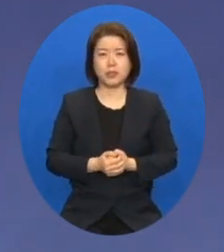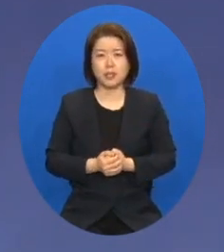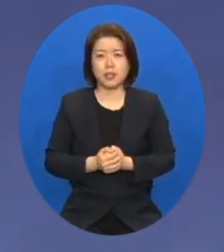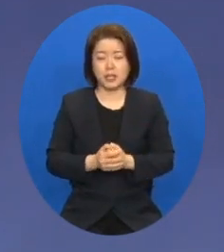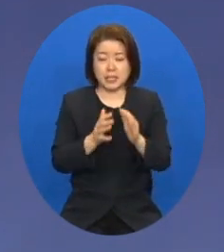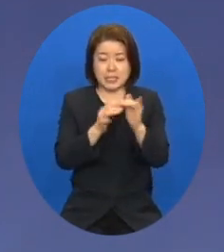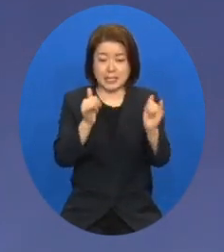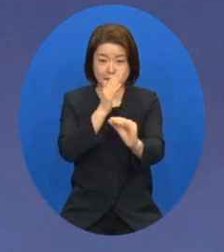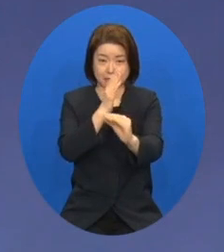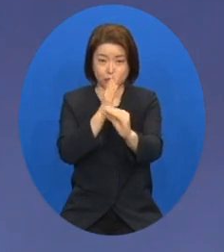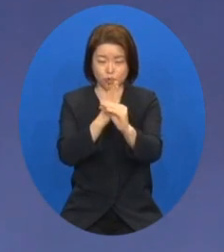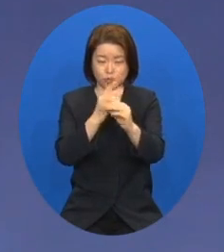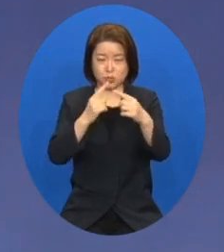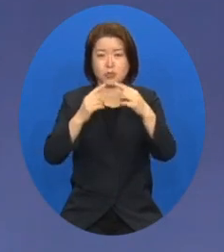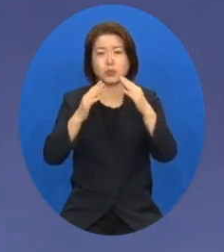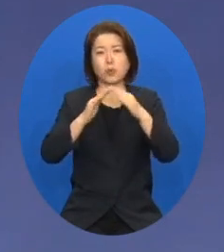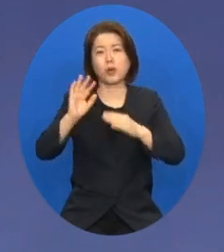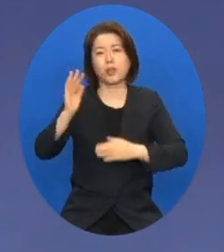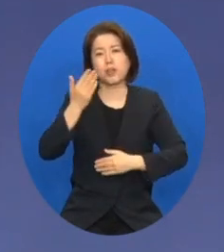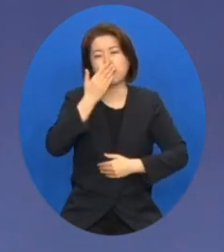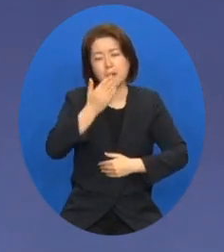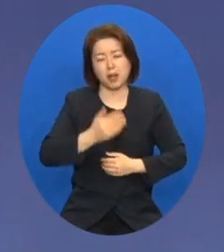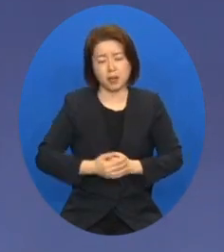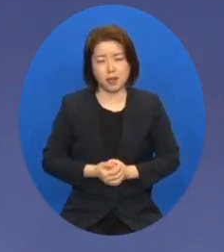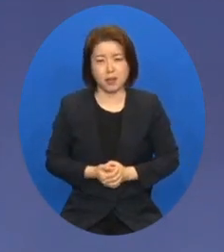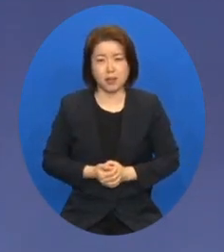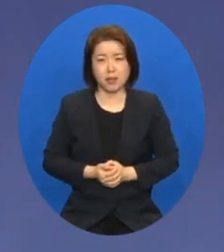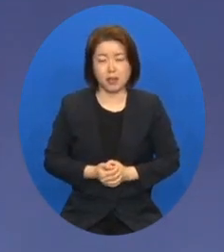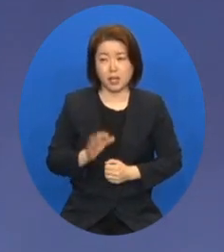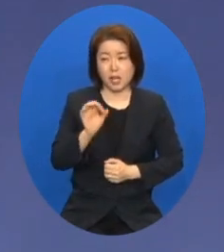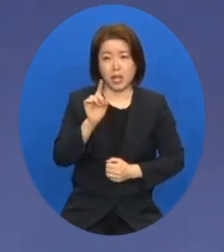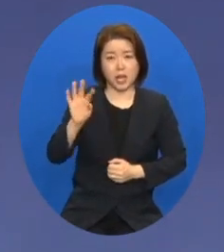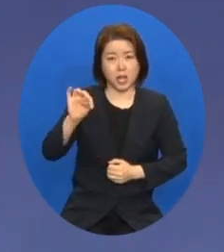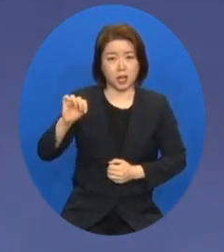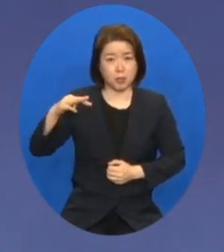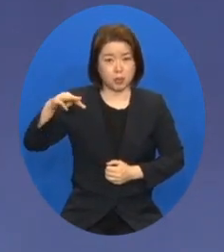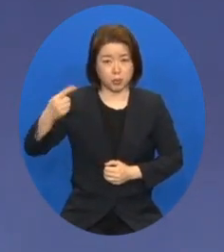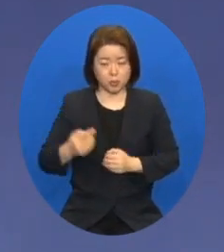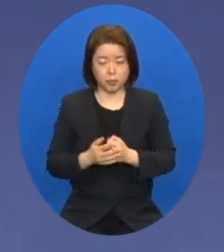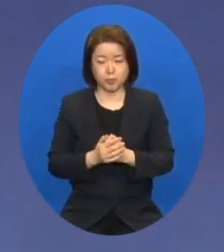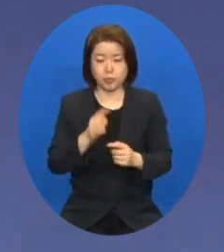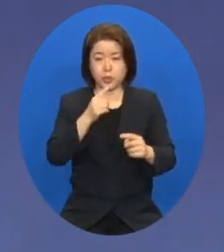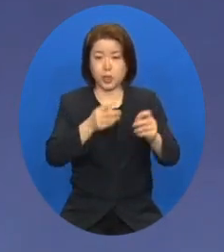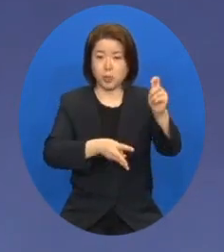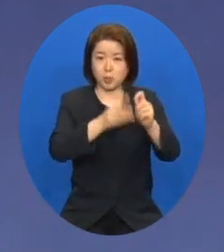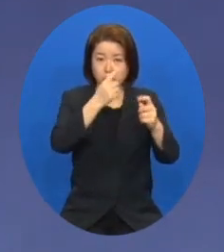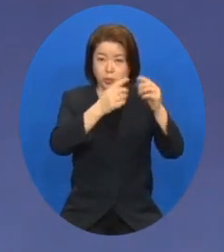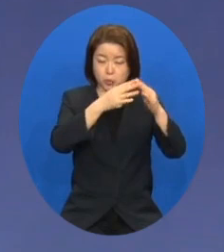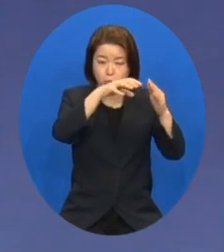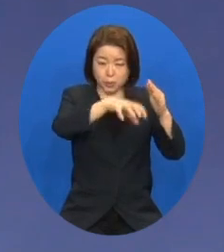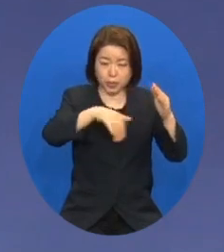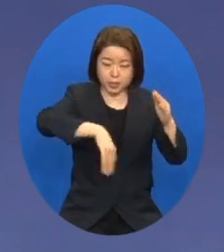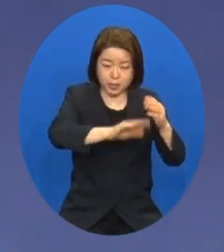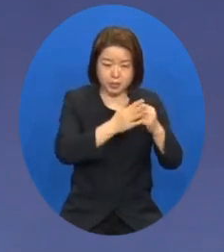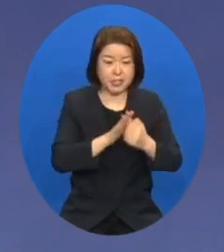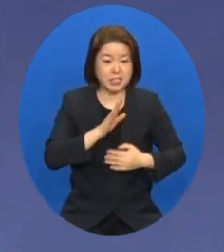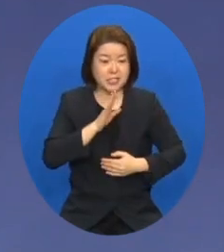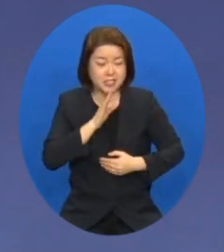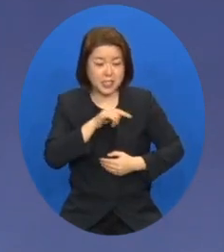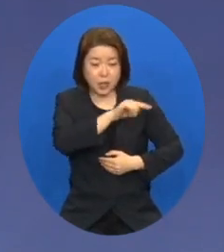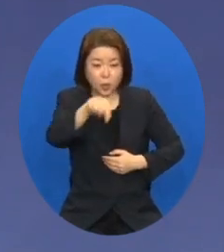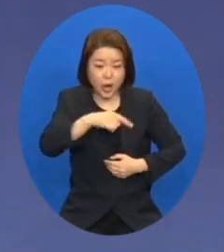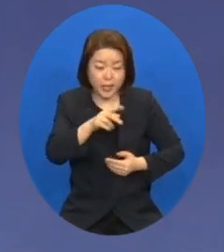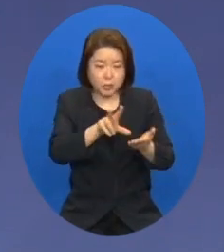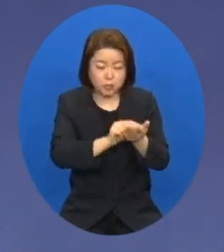사람 중심의 교회가 될 수도 있는 것입니다 아볼로 가 고린도에 가서 실제로 고린도 교회의 문제를 해결하기 보다는